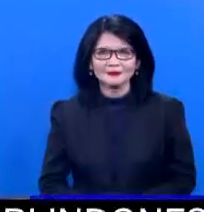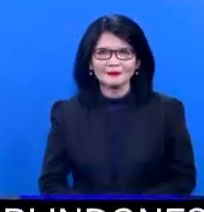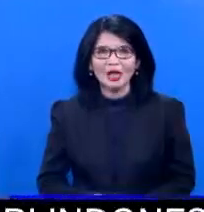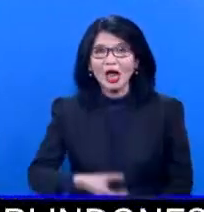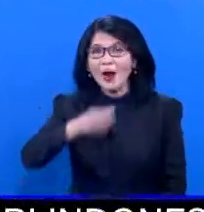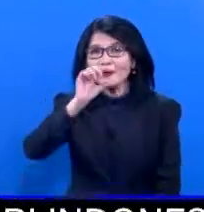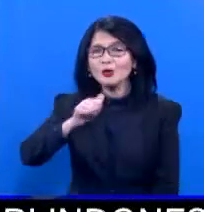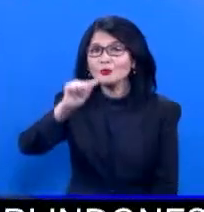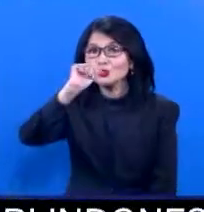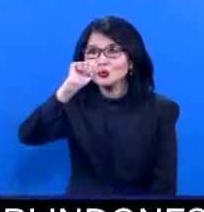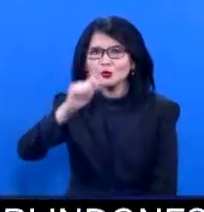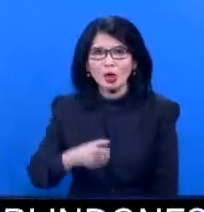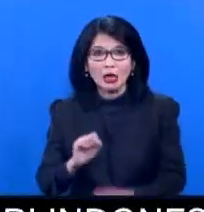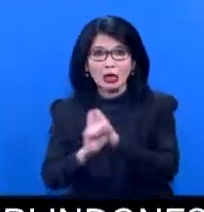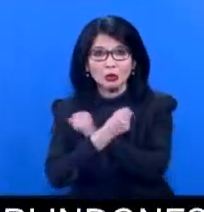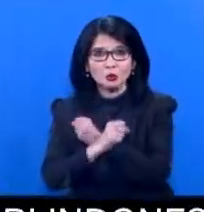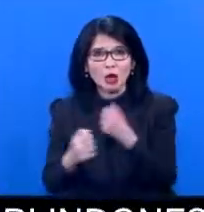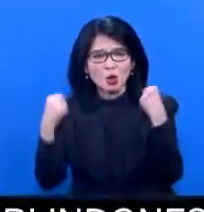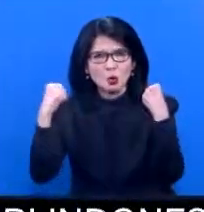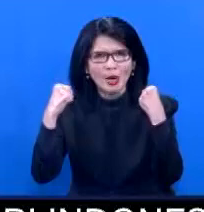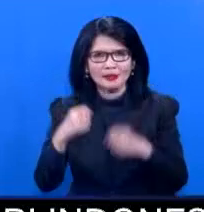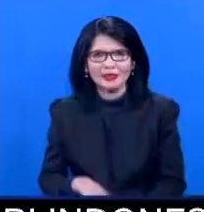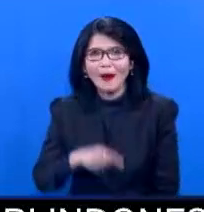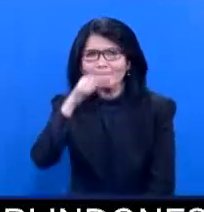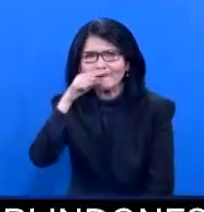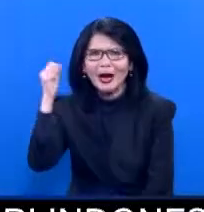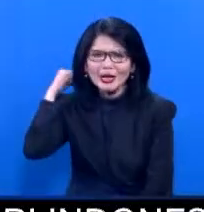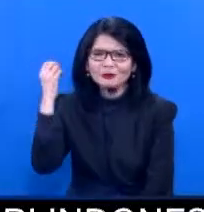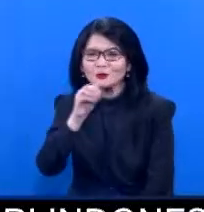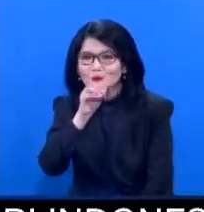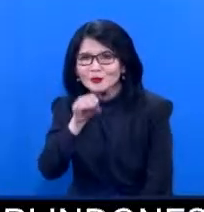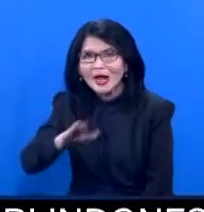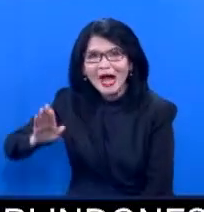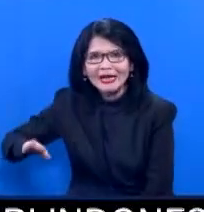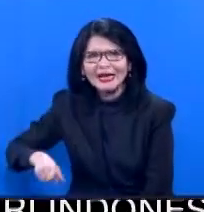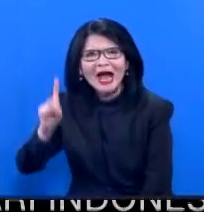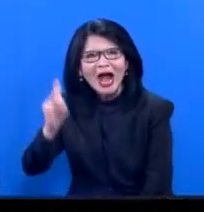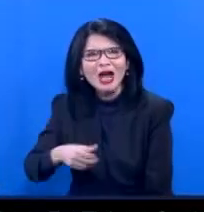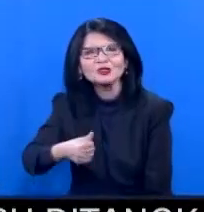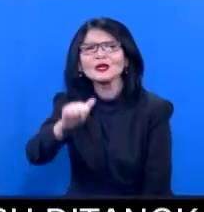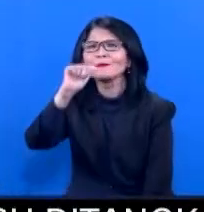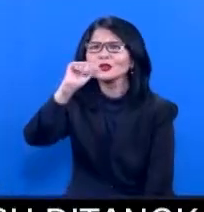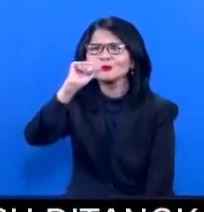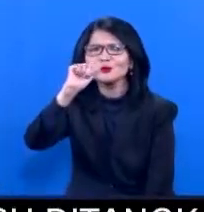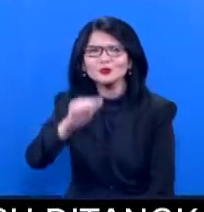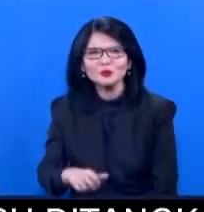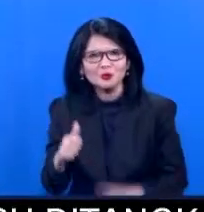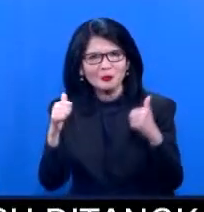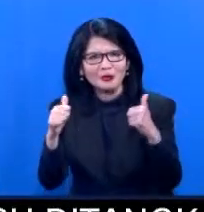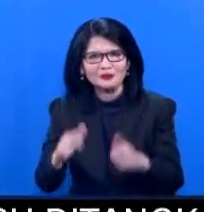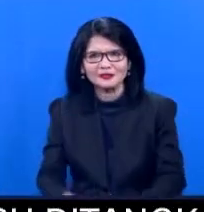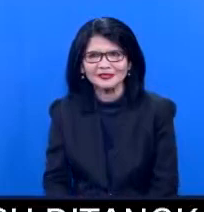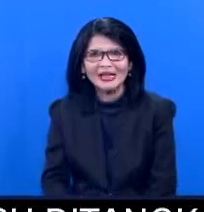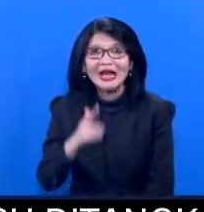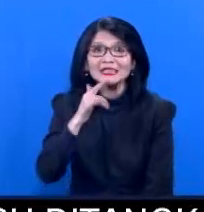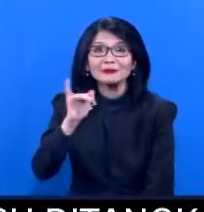Minum susu agar tulang kuat. Nah, kalimat ini kerap diucapkan orang tua agar buah hatinya rajin mengkonsumsi minuman bernutrisi ini.